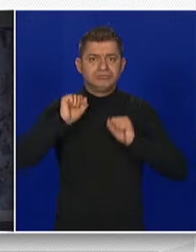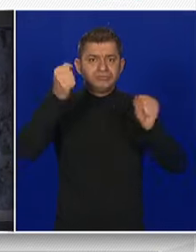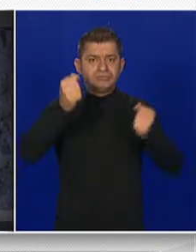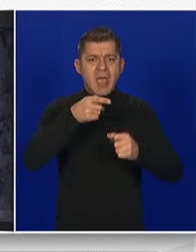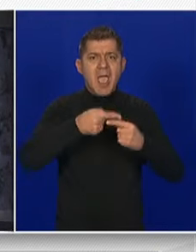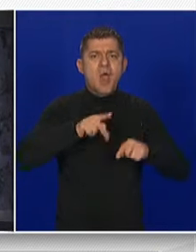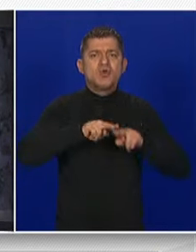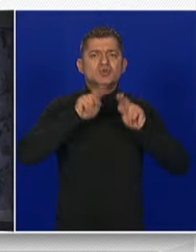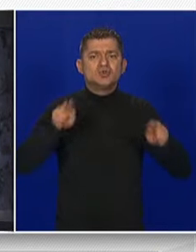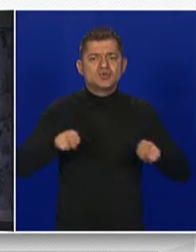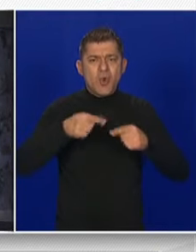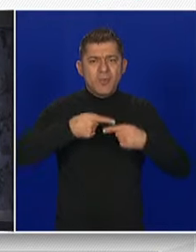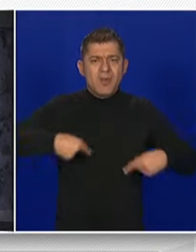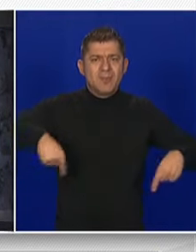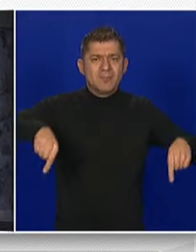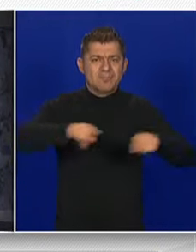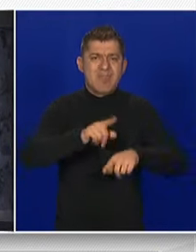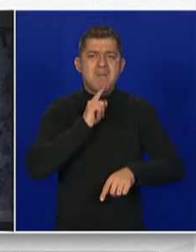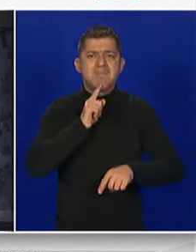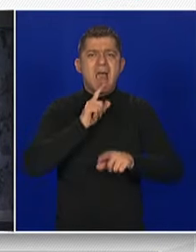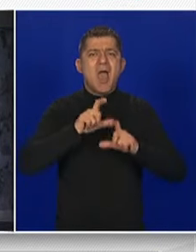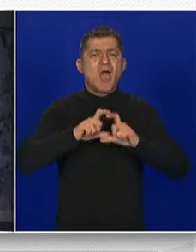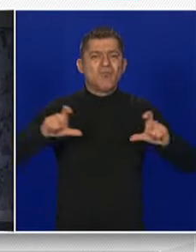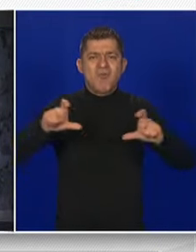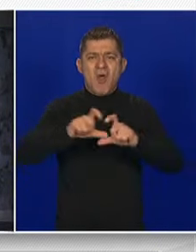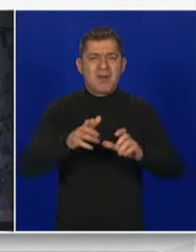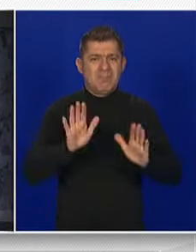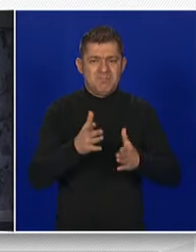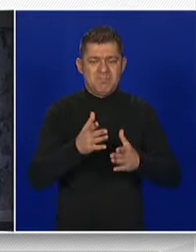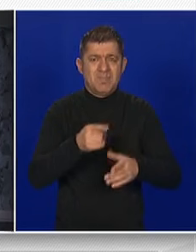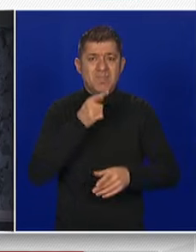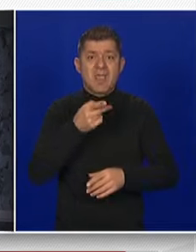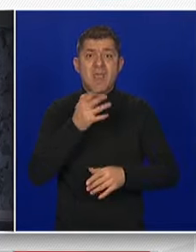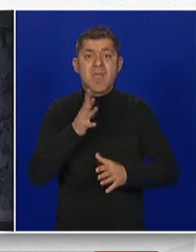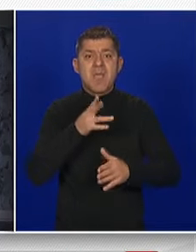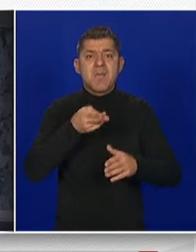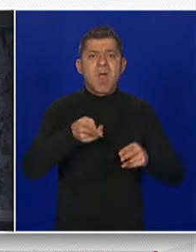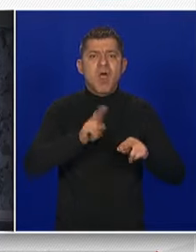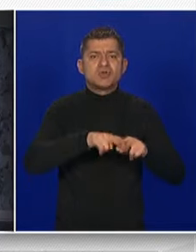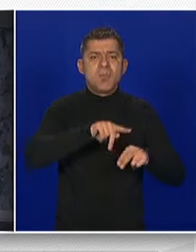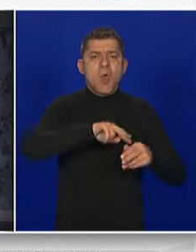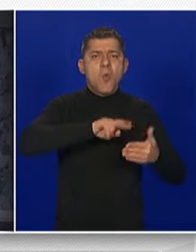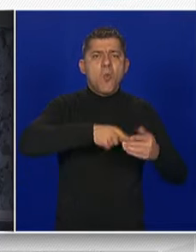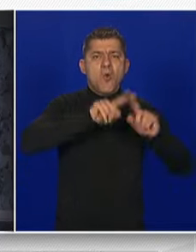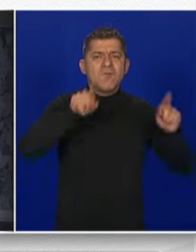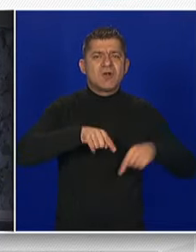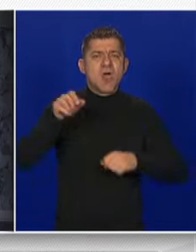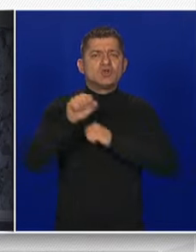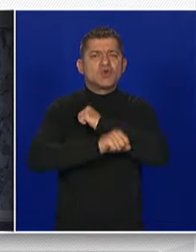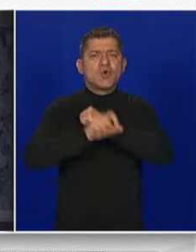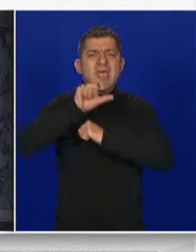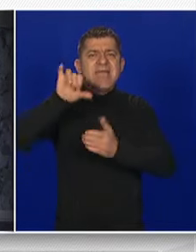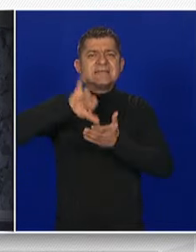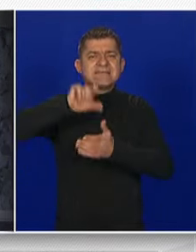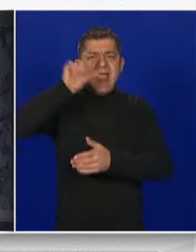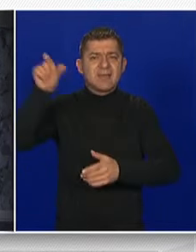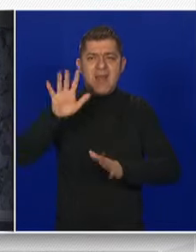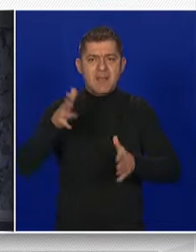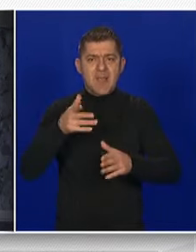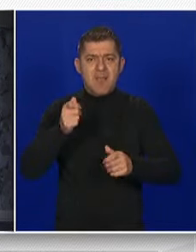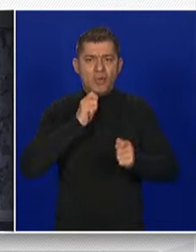sudovi deficitarni sa dvoranama, nije još sklopljen, koliko mi se čini, ugovor sa studentskim centrom, a onda u toj cijeloj priči